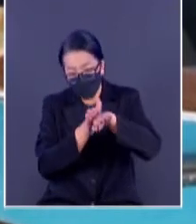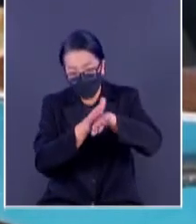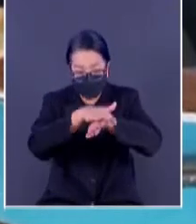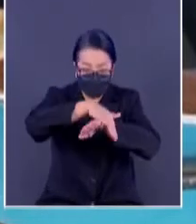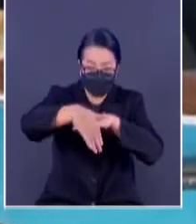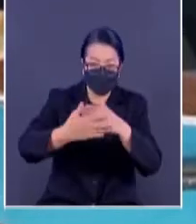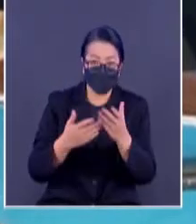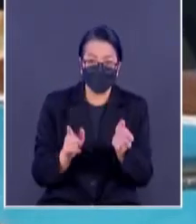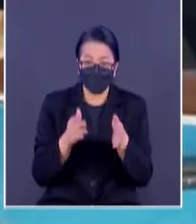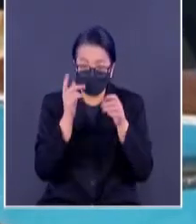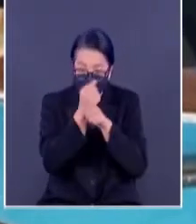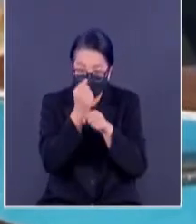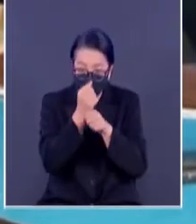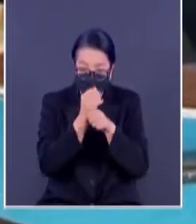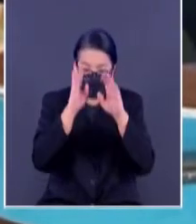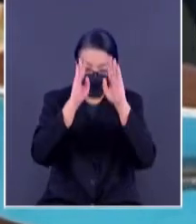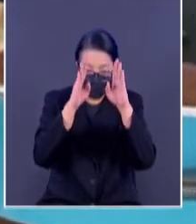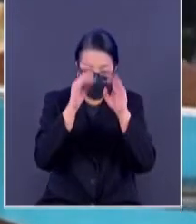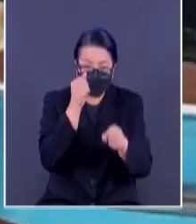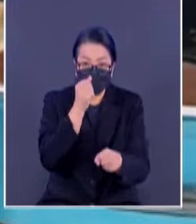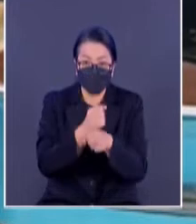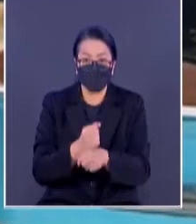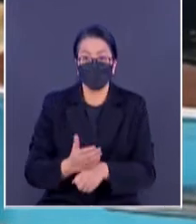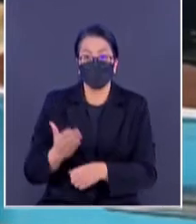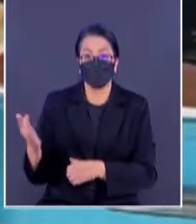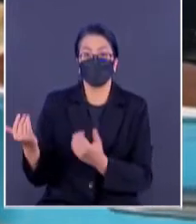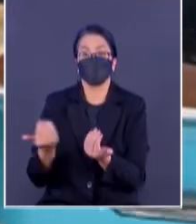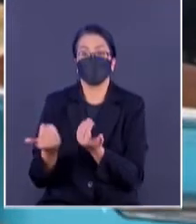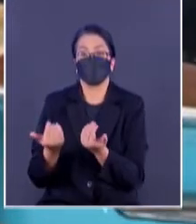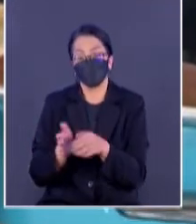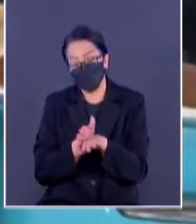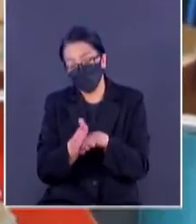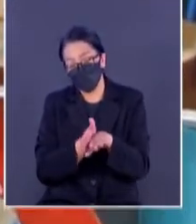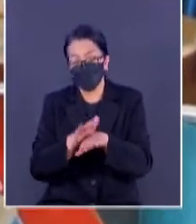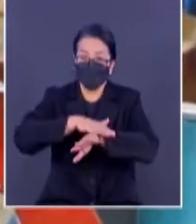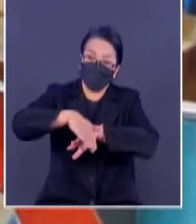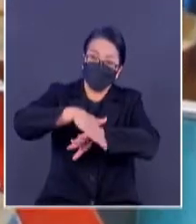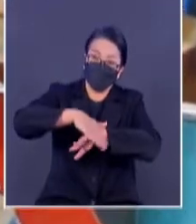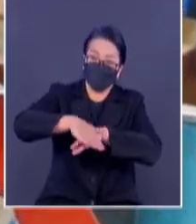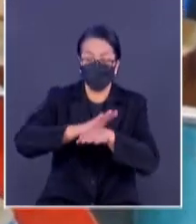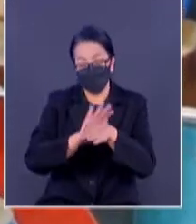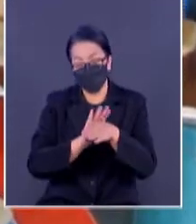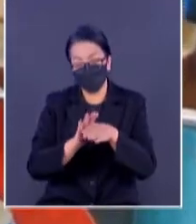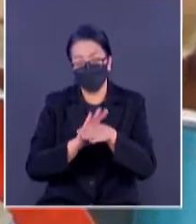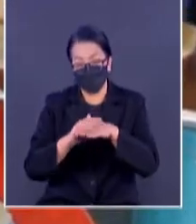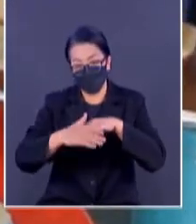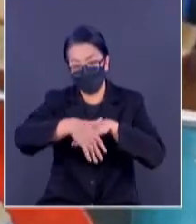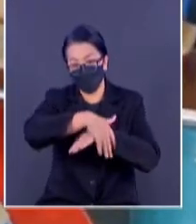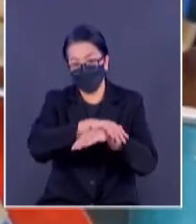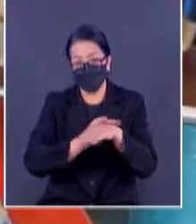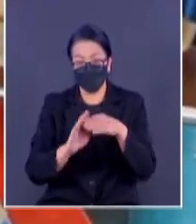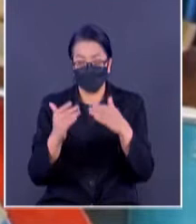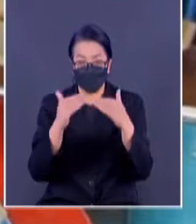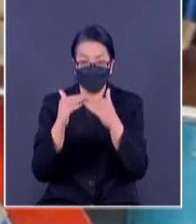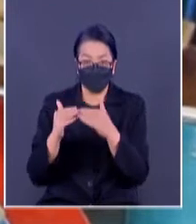ม้ก็ตั้งใจกันทำอย่างขมักขม้นโดยน้องหนึ่งเนี่ยเขามีหน้าที่ขัดไม้ที่ลำเรือเพื่อให้ทุกส่วนที่มีขนาดเท่